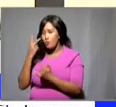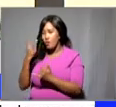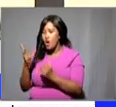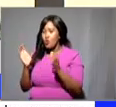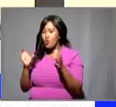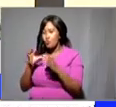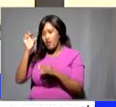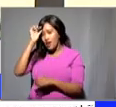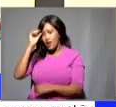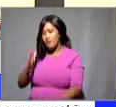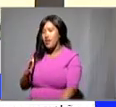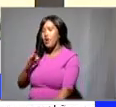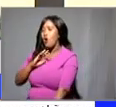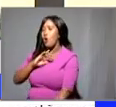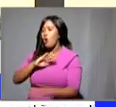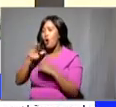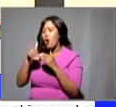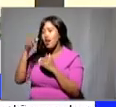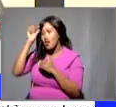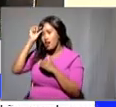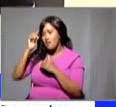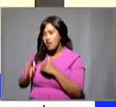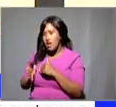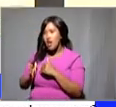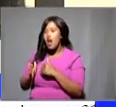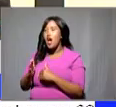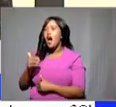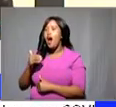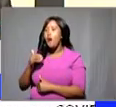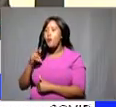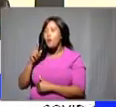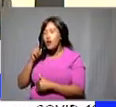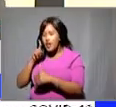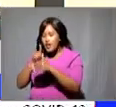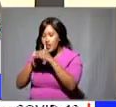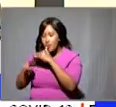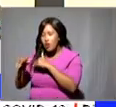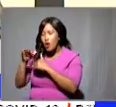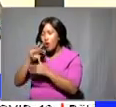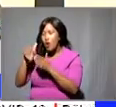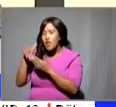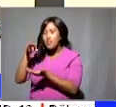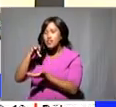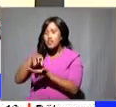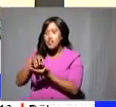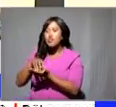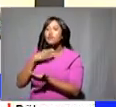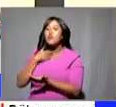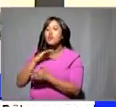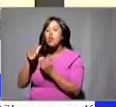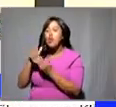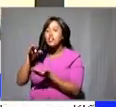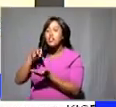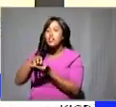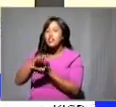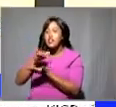governors magika governor there gutire andu mataraji handu ha gu quarantine andu centers tulenda cikorwo everywhere